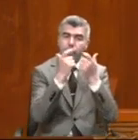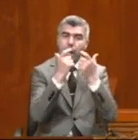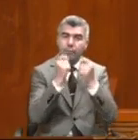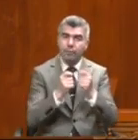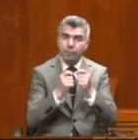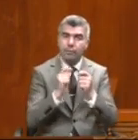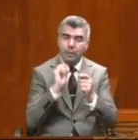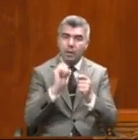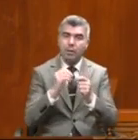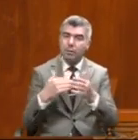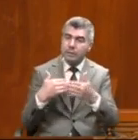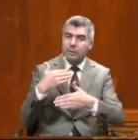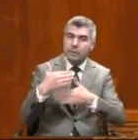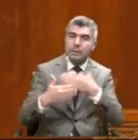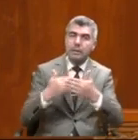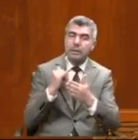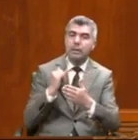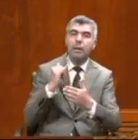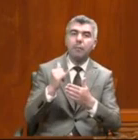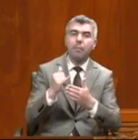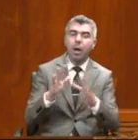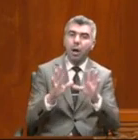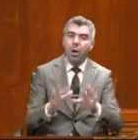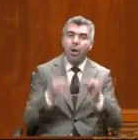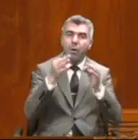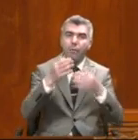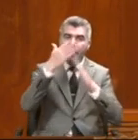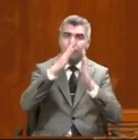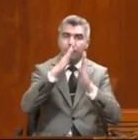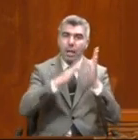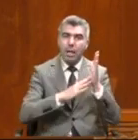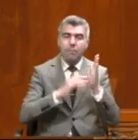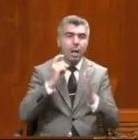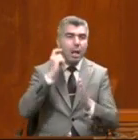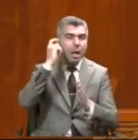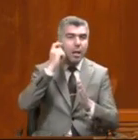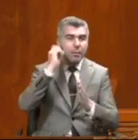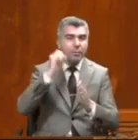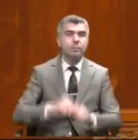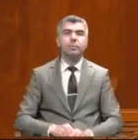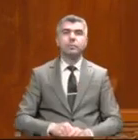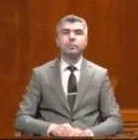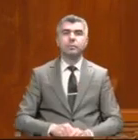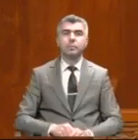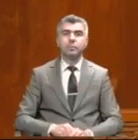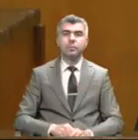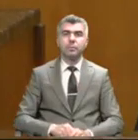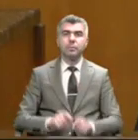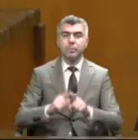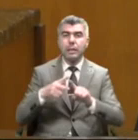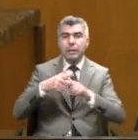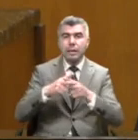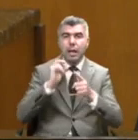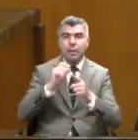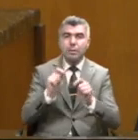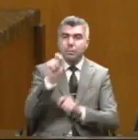يوم بعد يوم مكنات المغرب مكنات المغاربه باش يحلموا بانهم يصنعوا